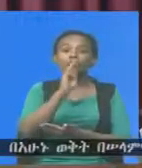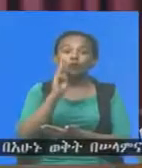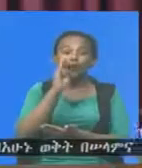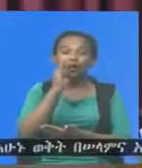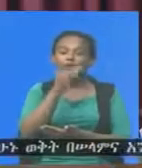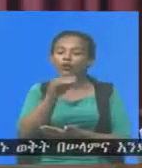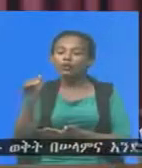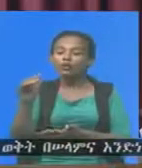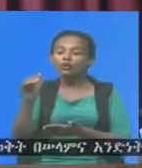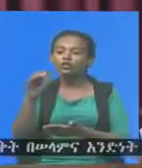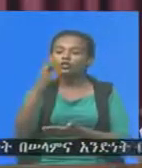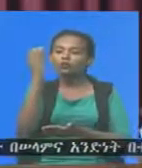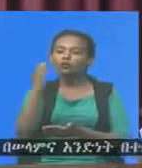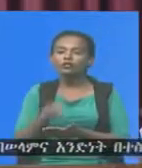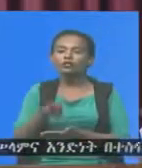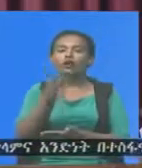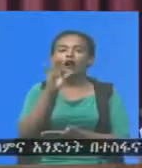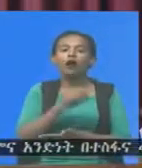ሱማሌ አታገኙትም።